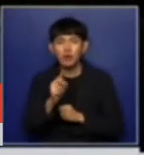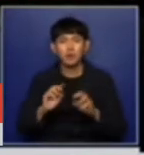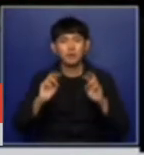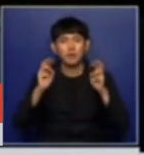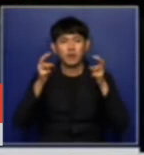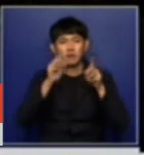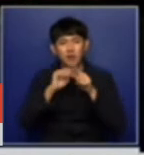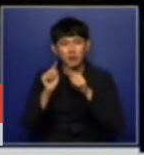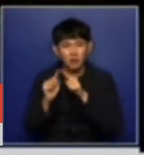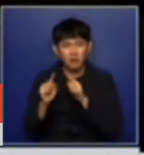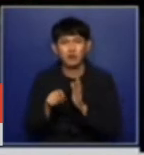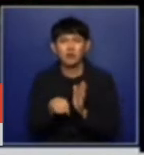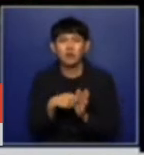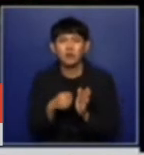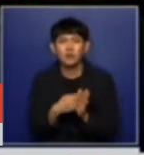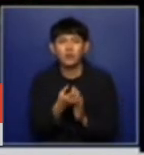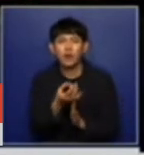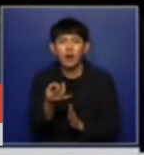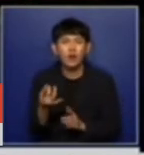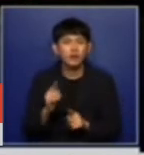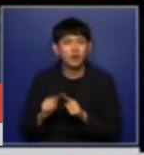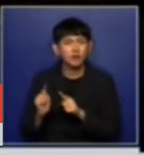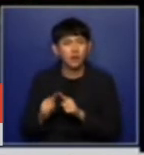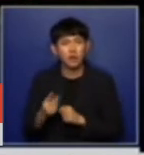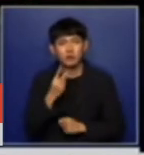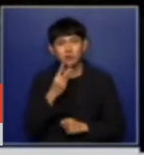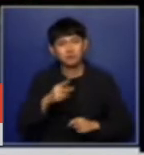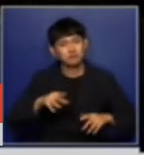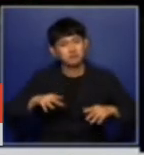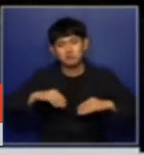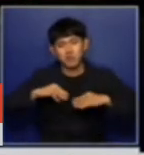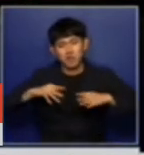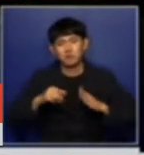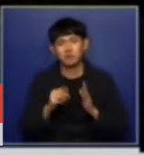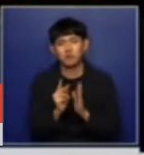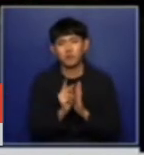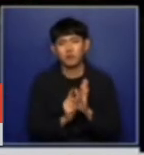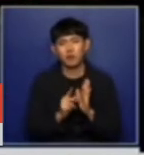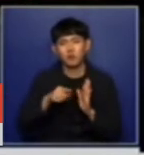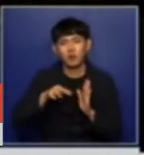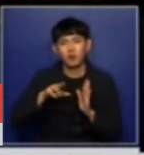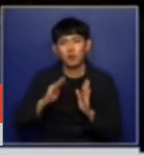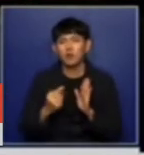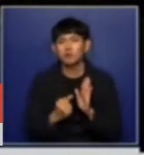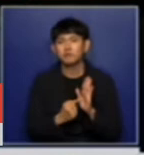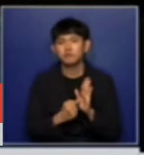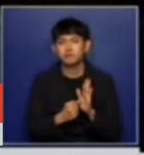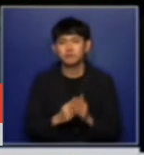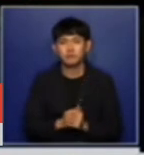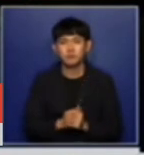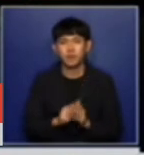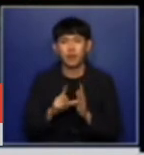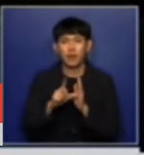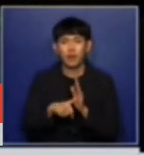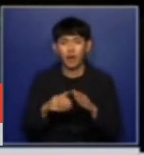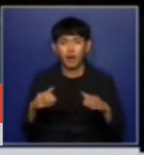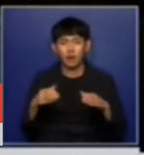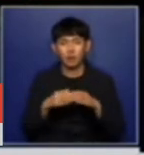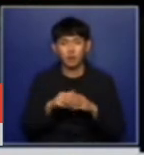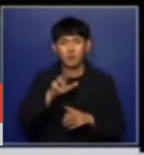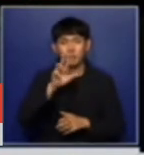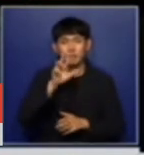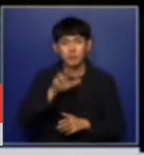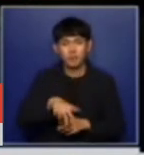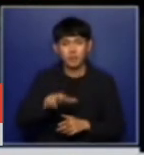ต่างๆเหตุผลในข้อต่างๆที่ไม่อาจที่จะรับร่างฉบับนี้ท่านเลขาธิการพรรคเพื่อไทยนะครับ